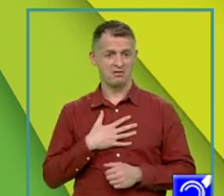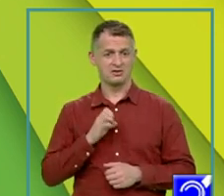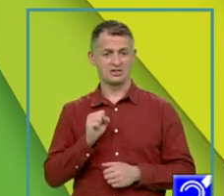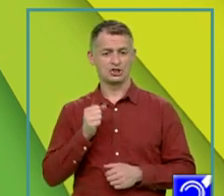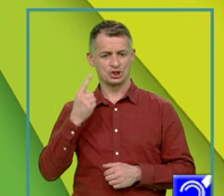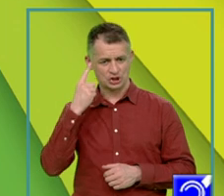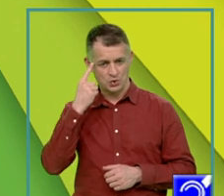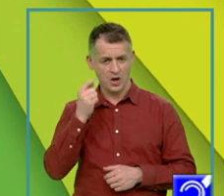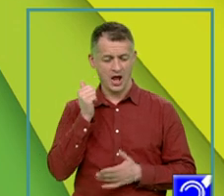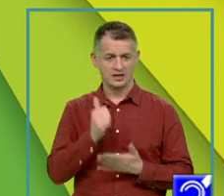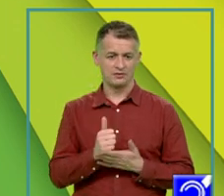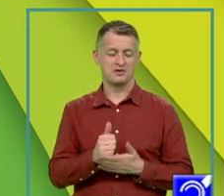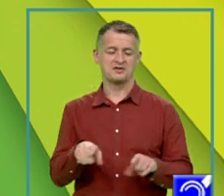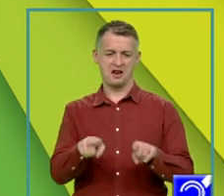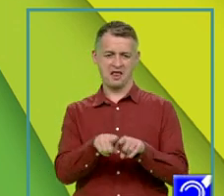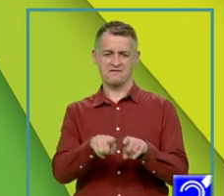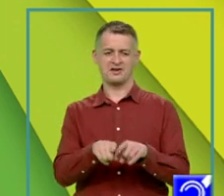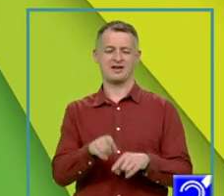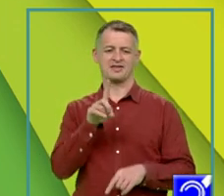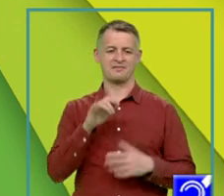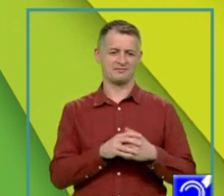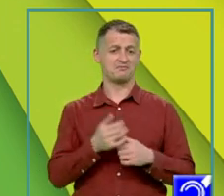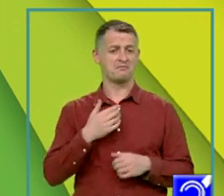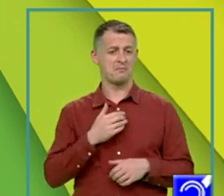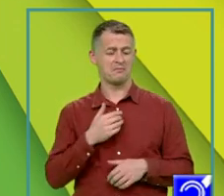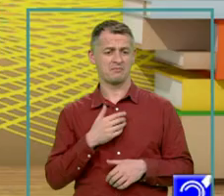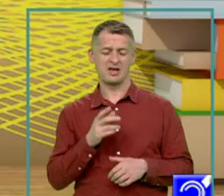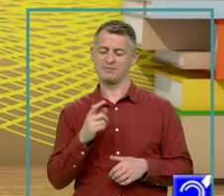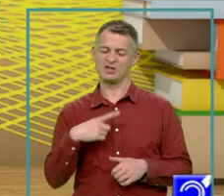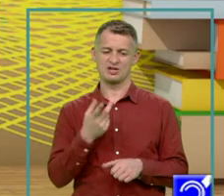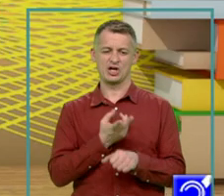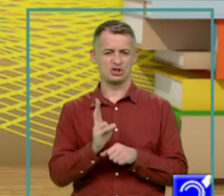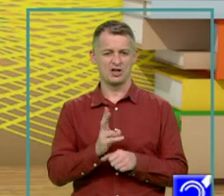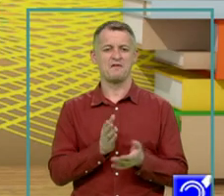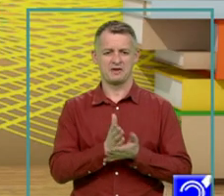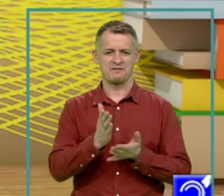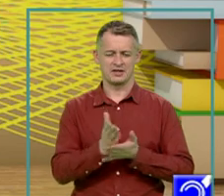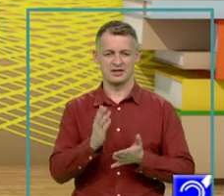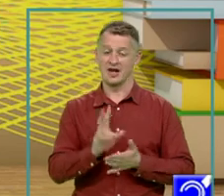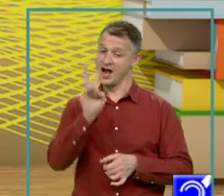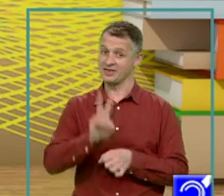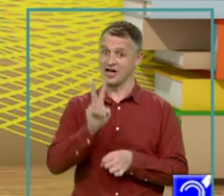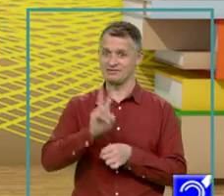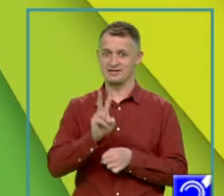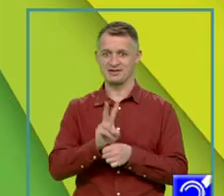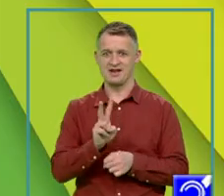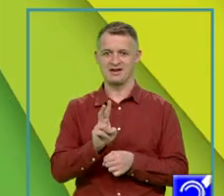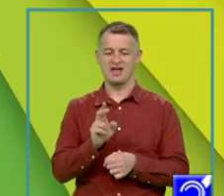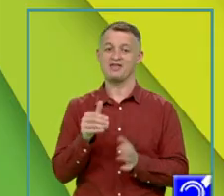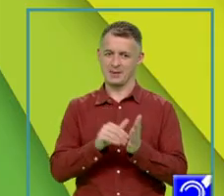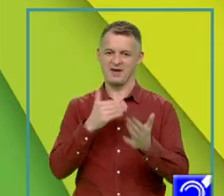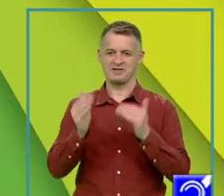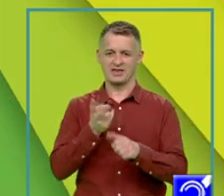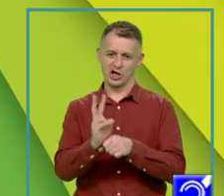la punctul de tu ai tot ce miere place este o greșeală destul de frecventă atenție vă rog frumos Să o Să evitați